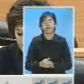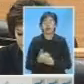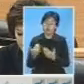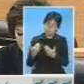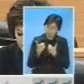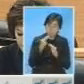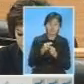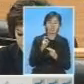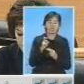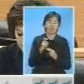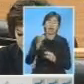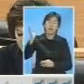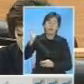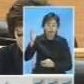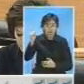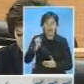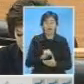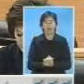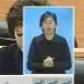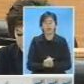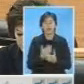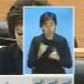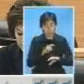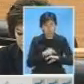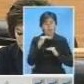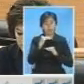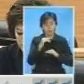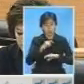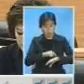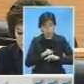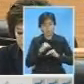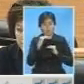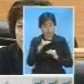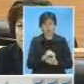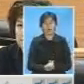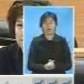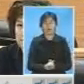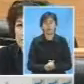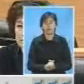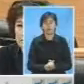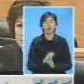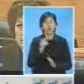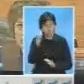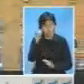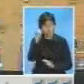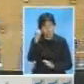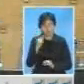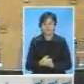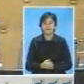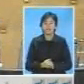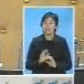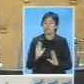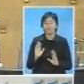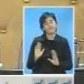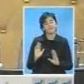ที่ตัวเองเสียหายเท่านั้นและควรจะต้องกำหนดเวลาหรือกำกับเวลาพอสมควรนะท่านประธาน ครับบุญยอดผมเข้าใจนะครับท่านเก่ง